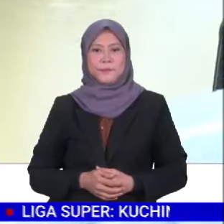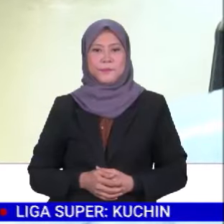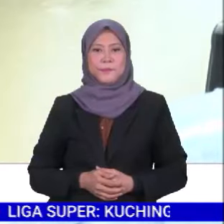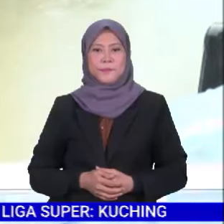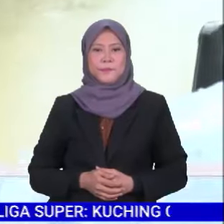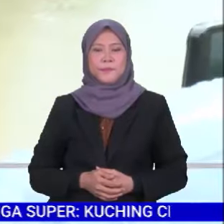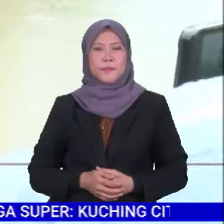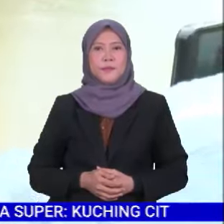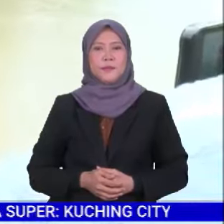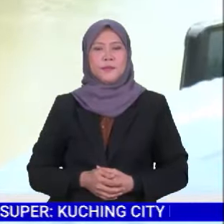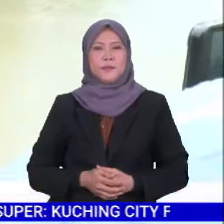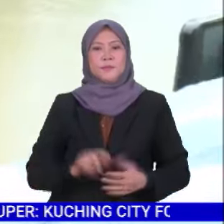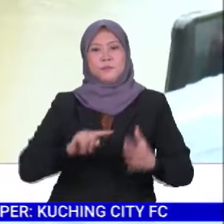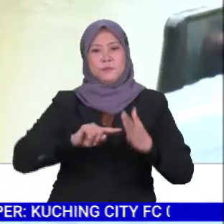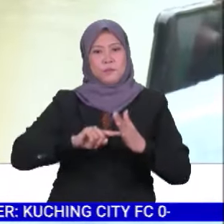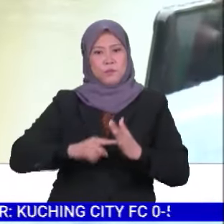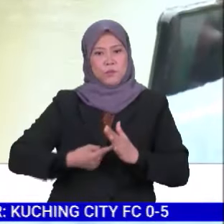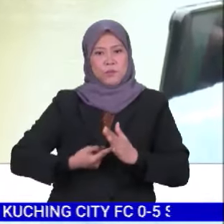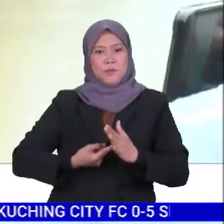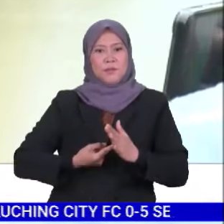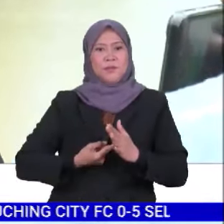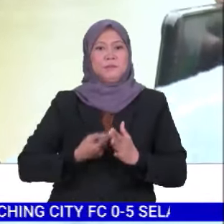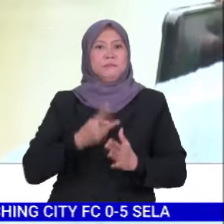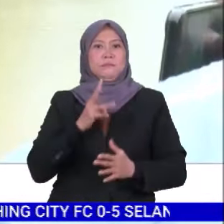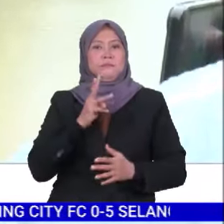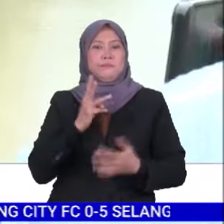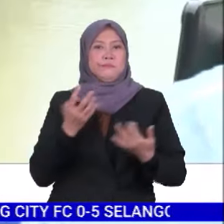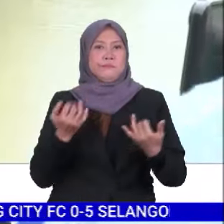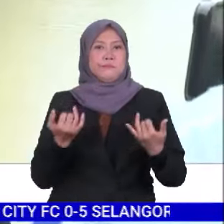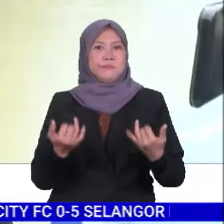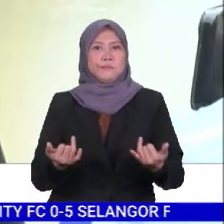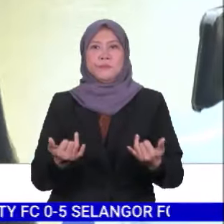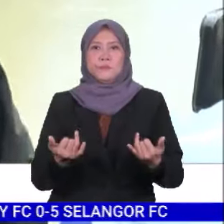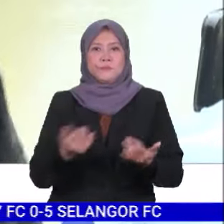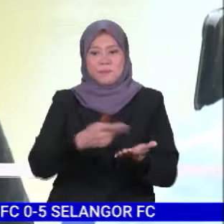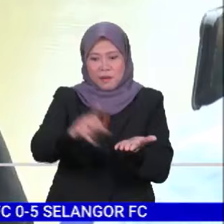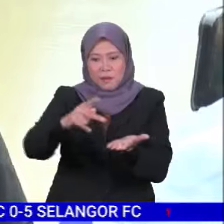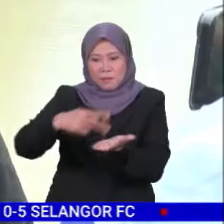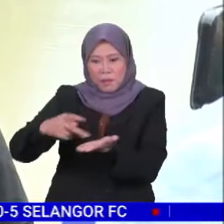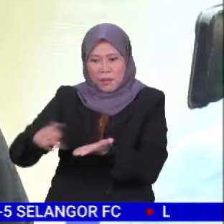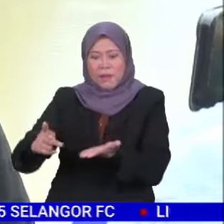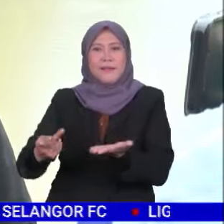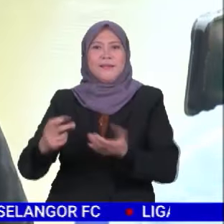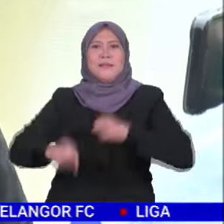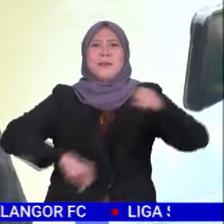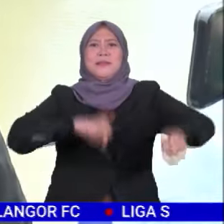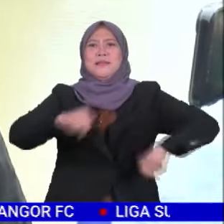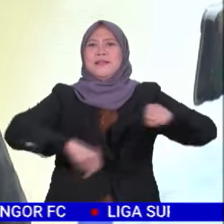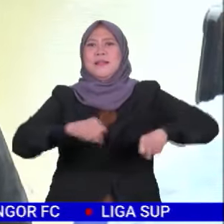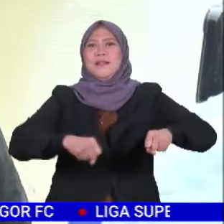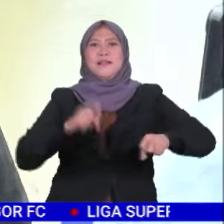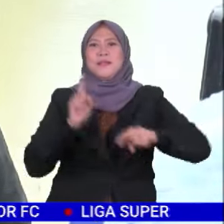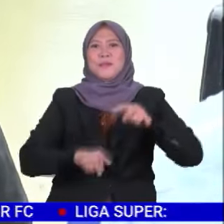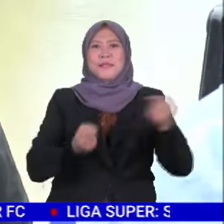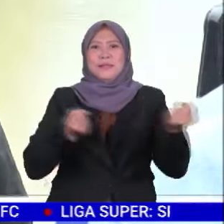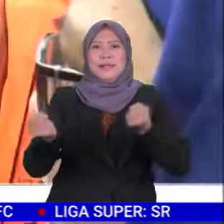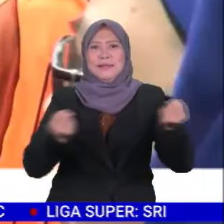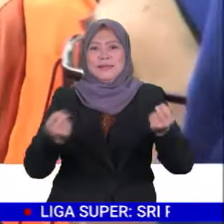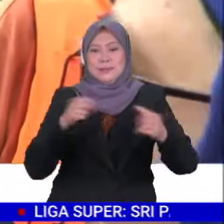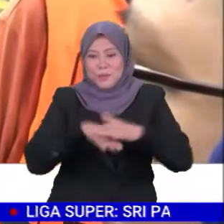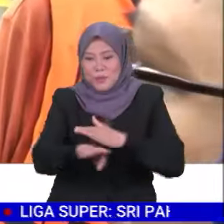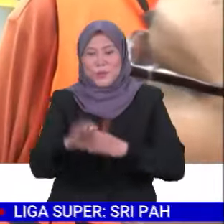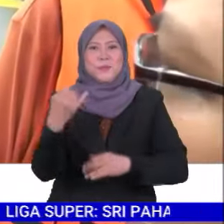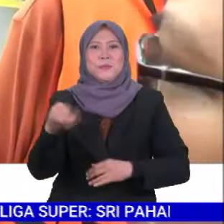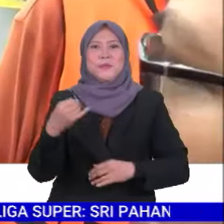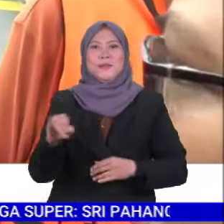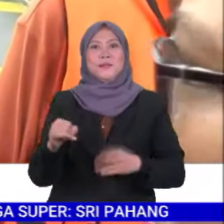Kita dah start belanja awal. Itulah bergantung ni dah nak habis tu pergi belanja lagi tapi naik basikal ya tak boleh keluar kenderaan tak boleh nak keluar masuk lagi ya.